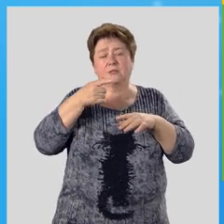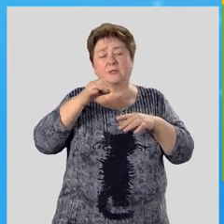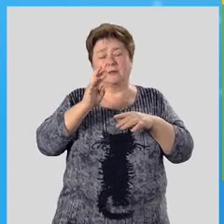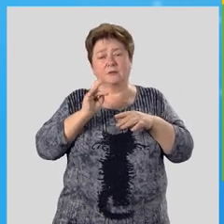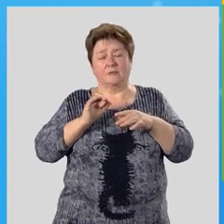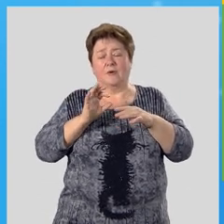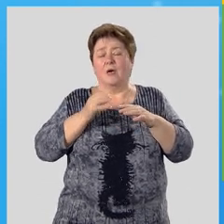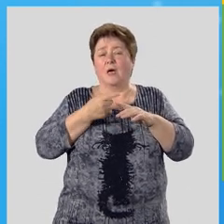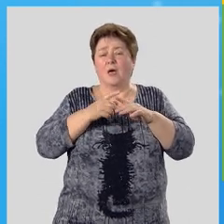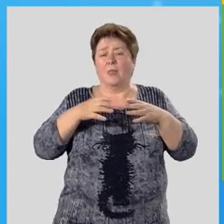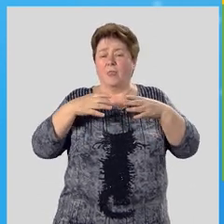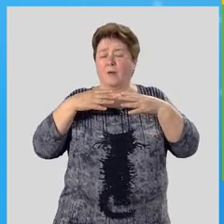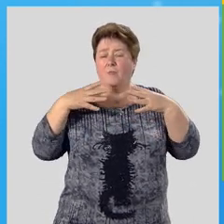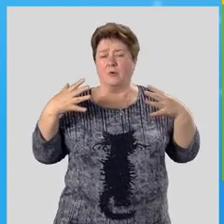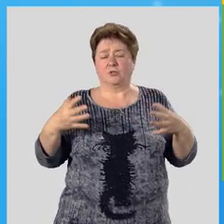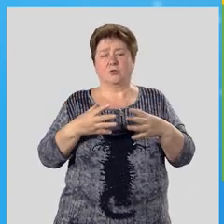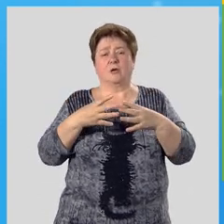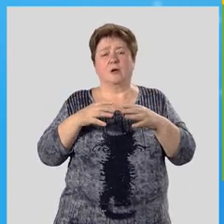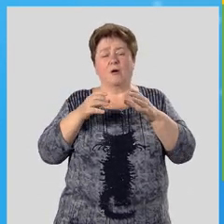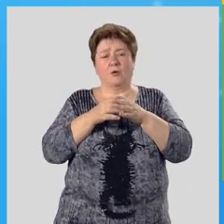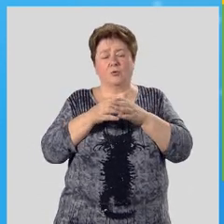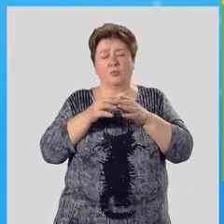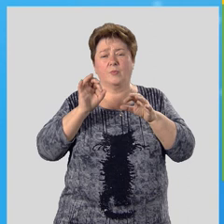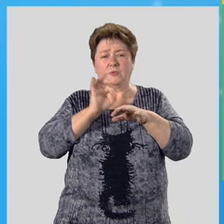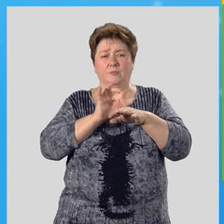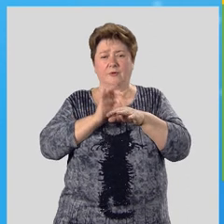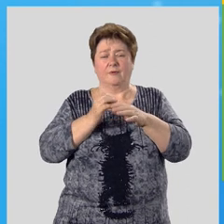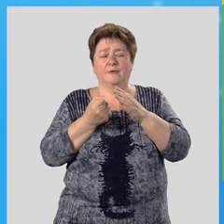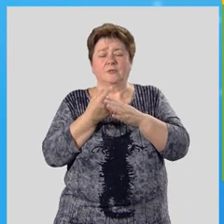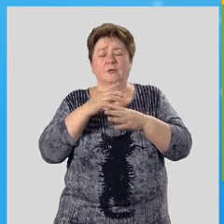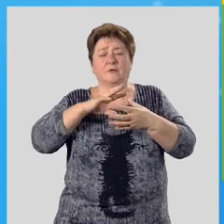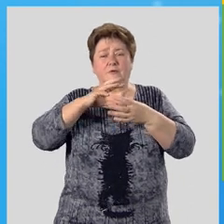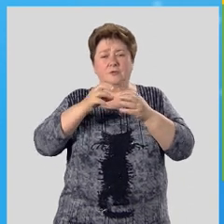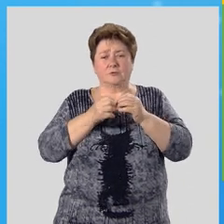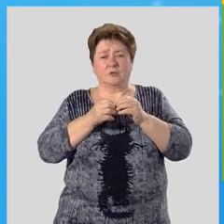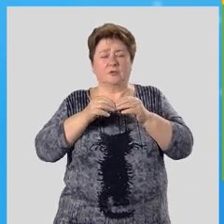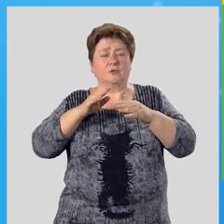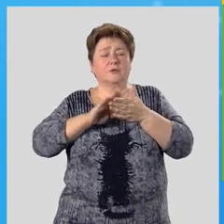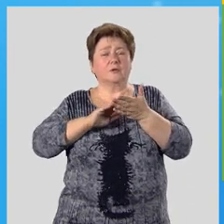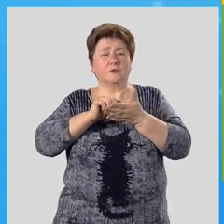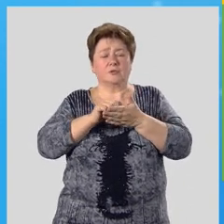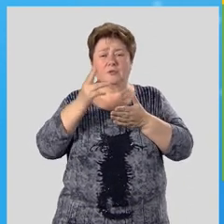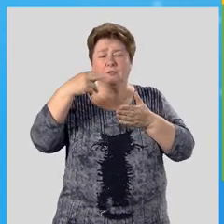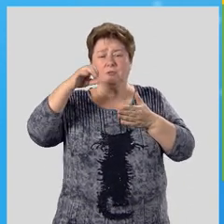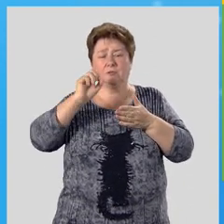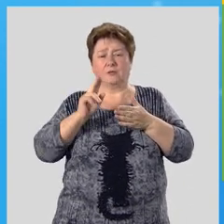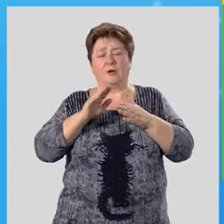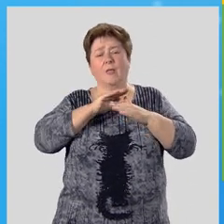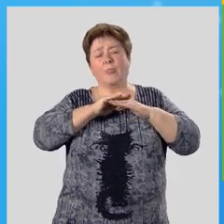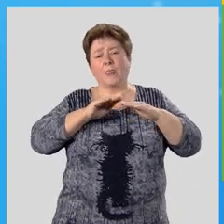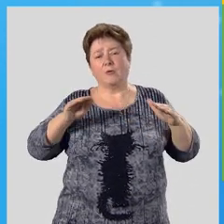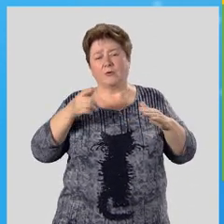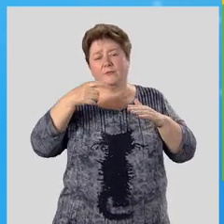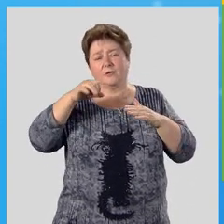Это большая группа заболеваний, возникающих в результате повреждения ДНК на